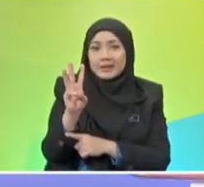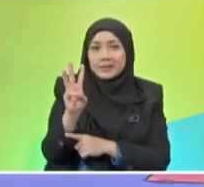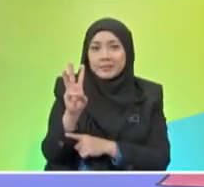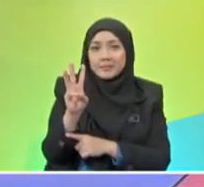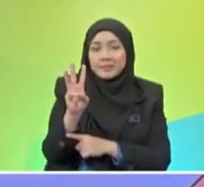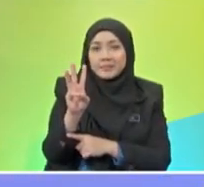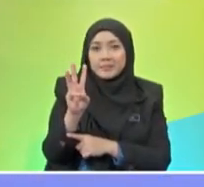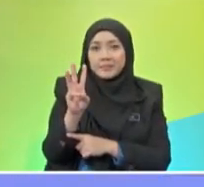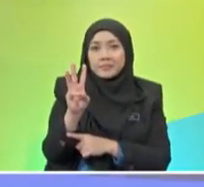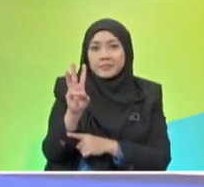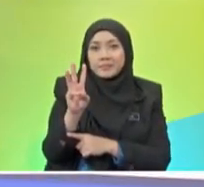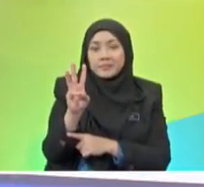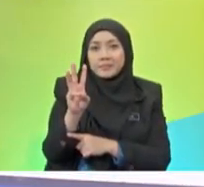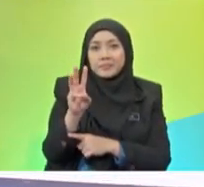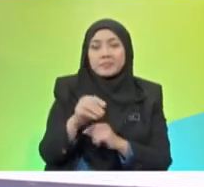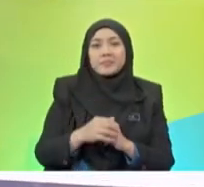6. Okay.